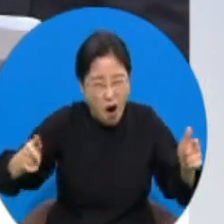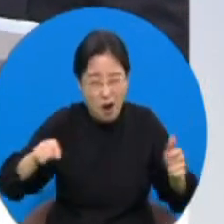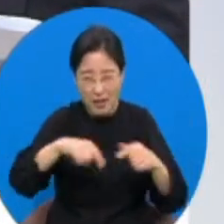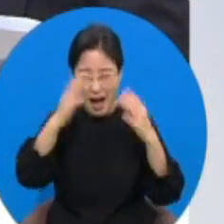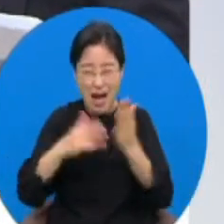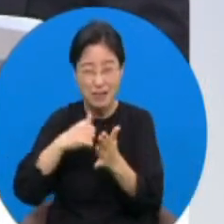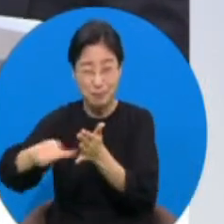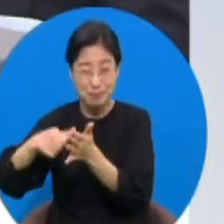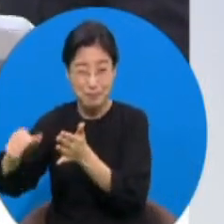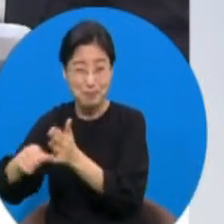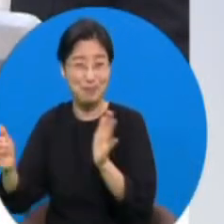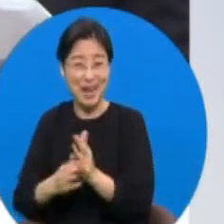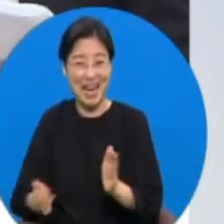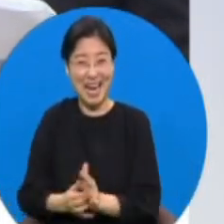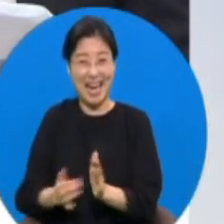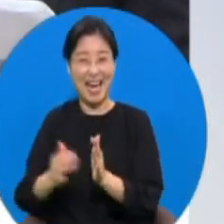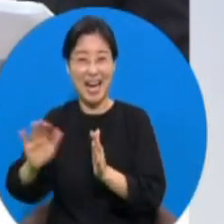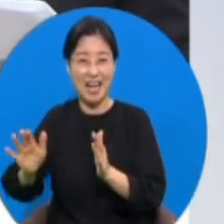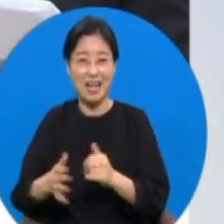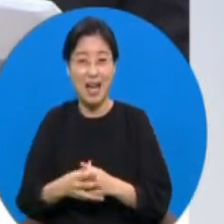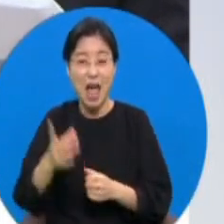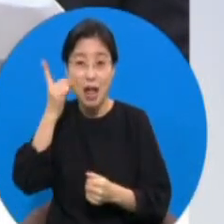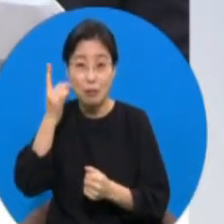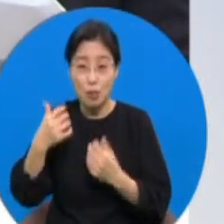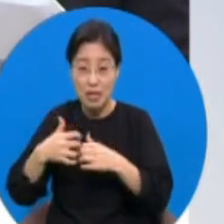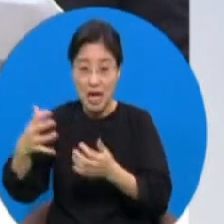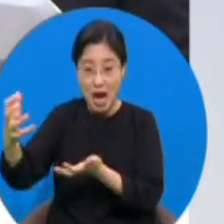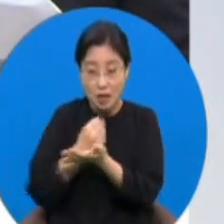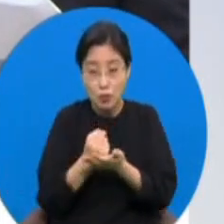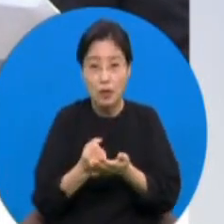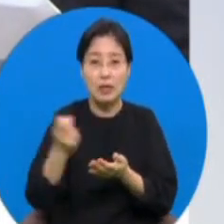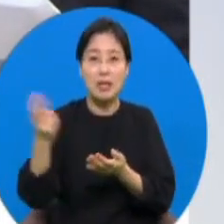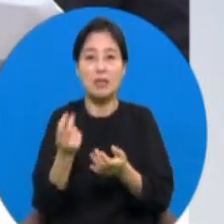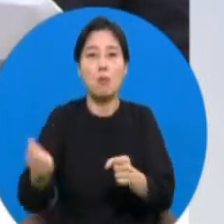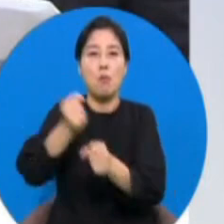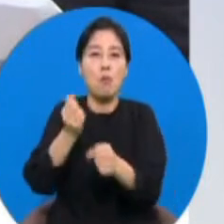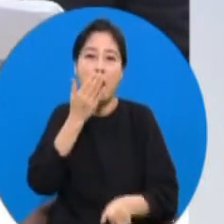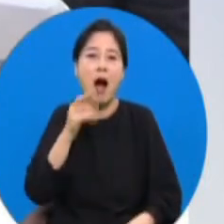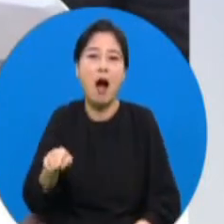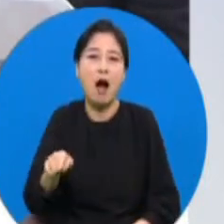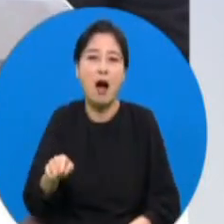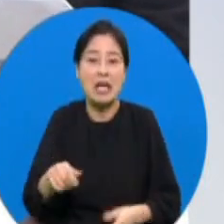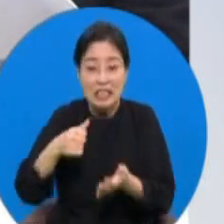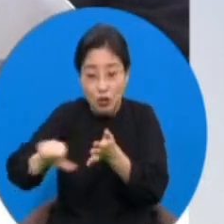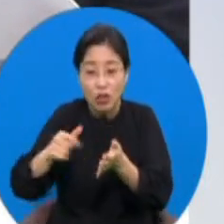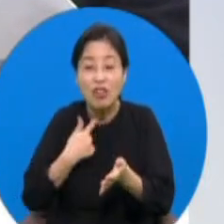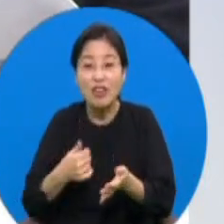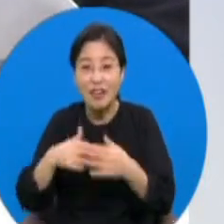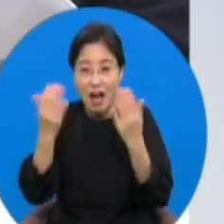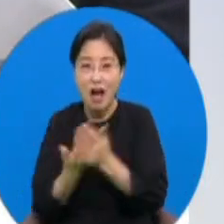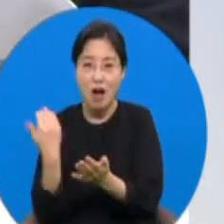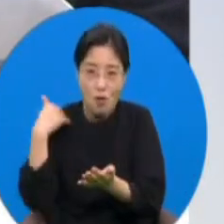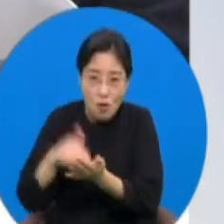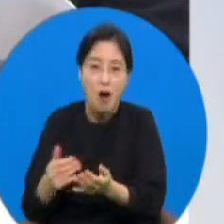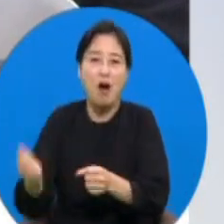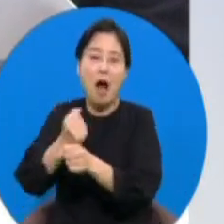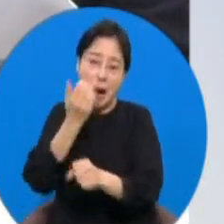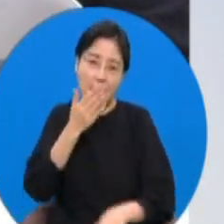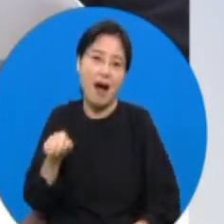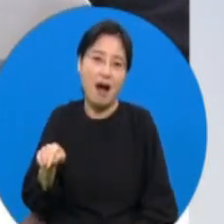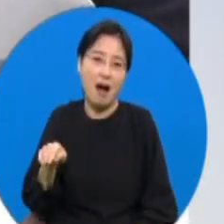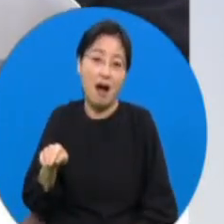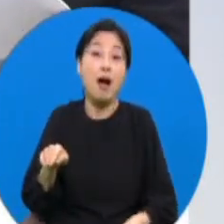기반 서비스 되죠? 그러니까 우리가 사실은 부지 불식간에 24시간 감시를 당하고 있는 거예요.